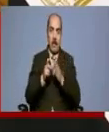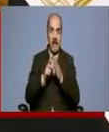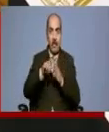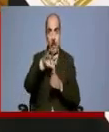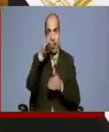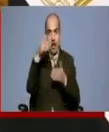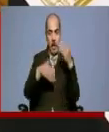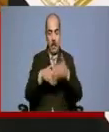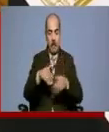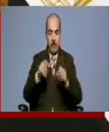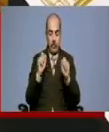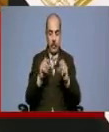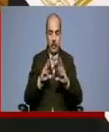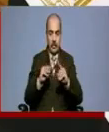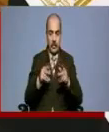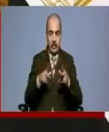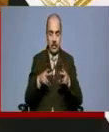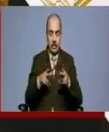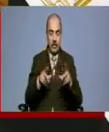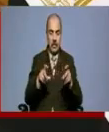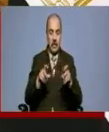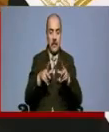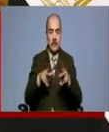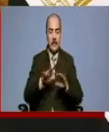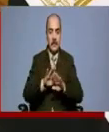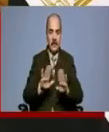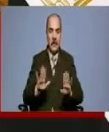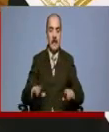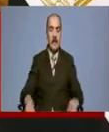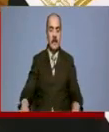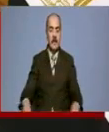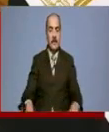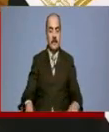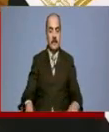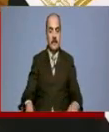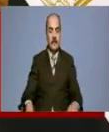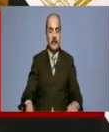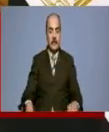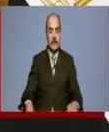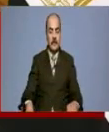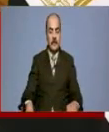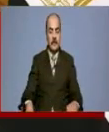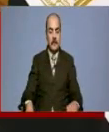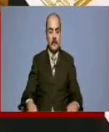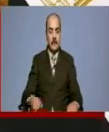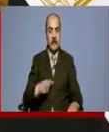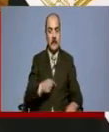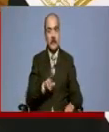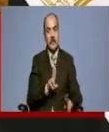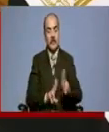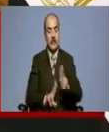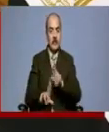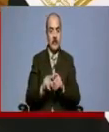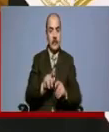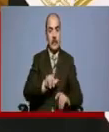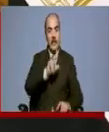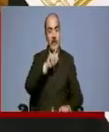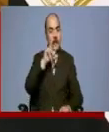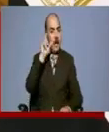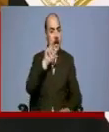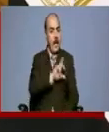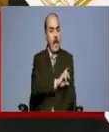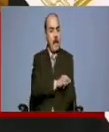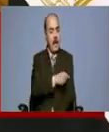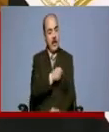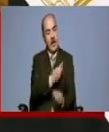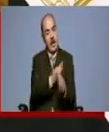صد لكن الدول التي تمتلك اموالا قادره على عمليه الصرف لابد ان يكون هذا ثالث حاجه بقى يا استاذ احمد السوشيال ميديا السوشيال ميديا